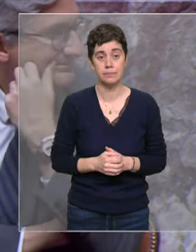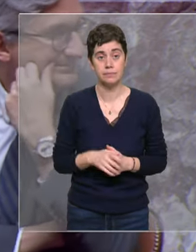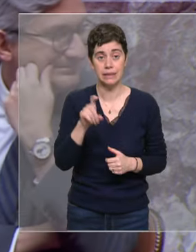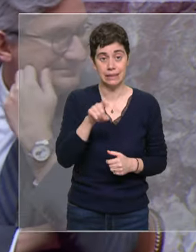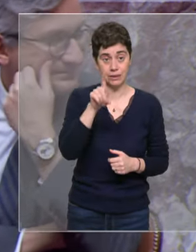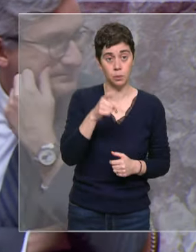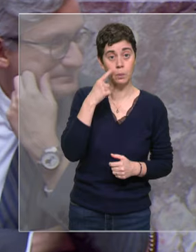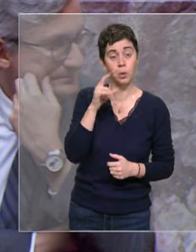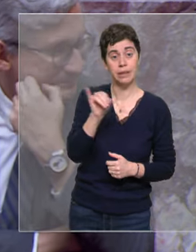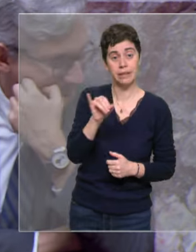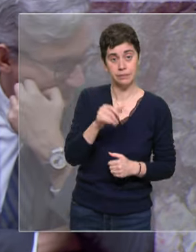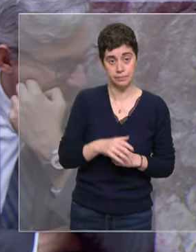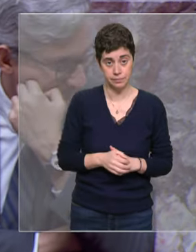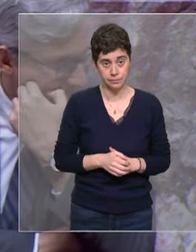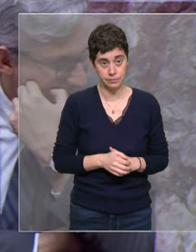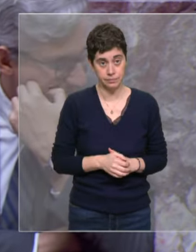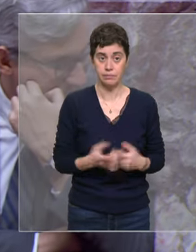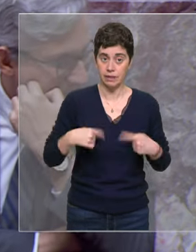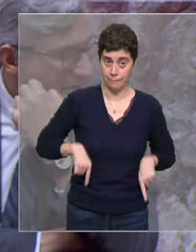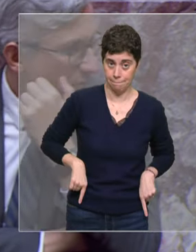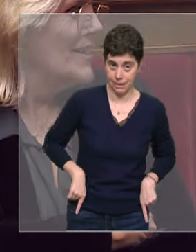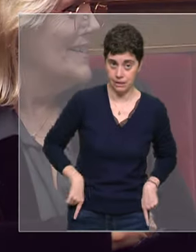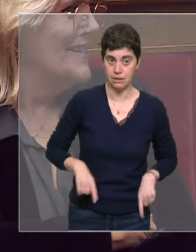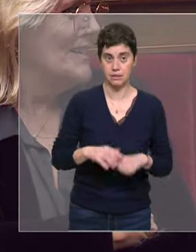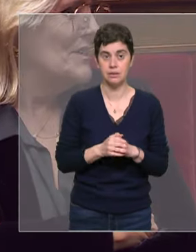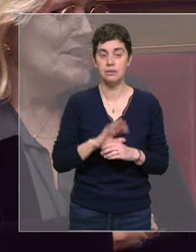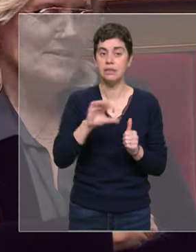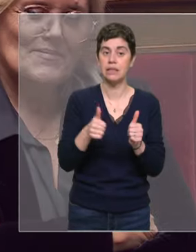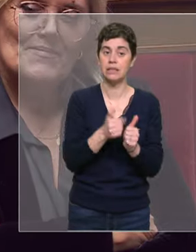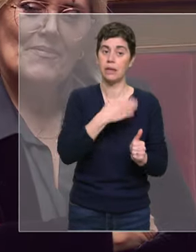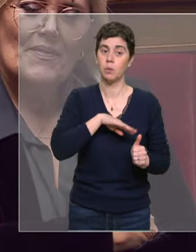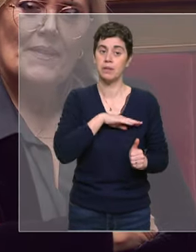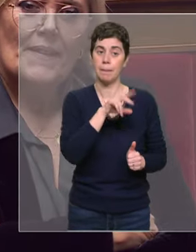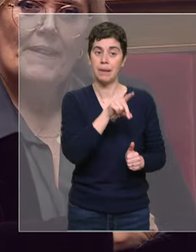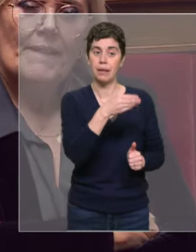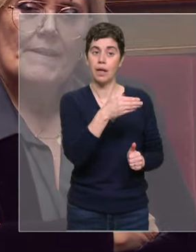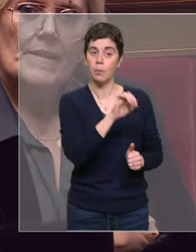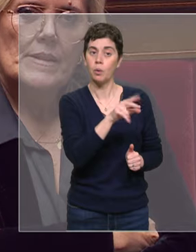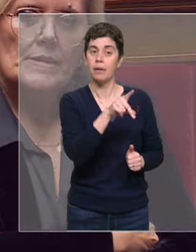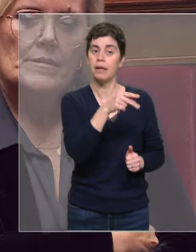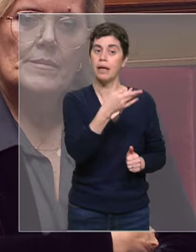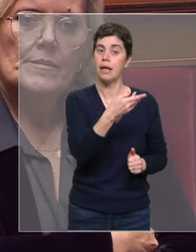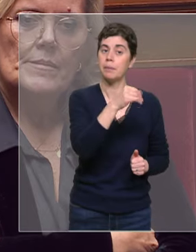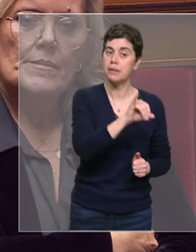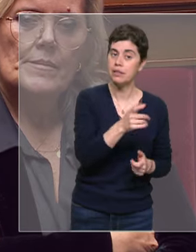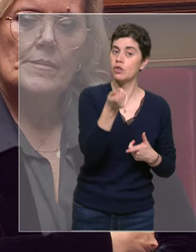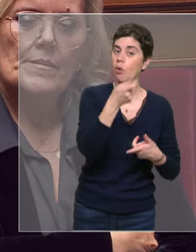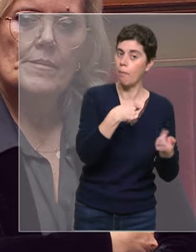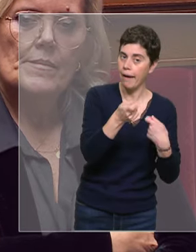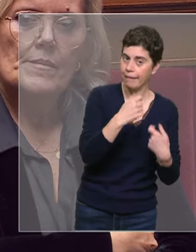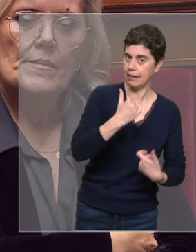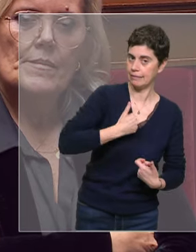question s'adresse à Madame Olivia Grégoire, ministre déléguée chargée des petites et moyennes entreprises, du commerce, de l'artisanat et du